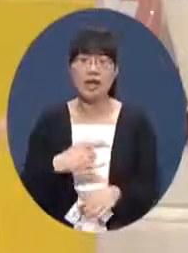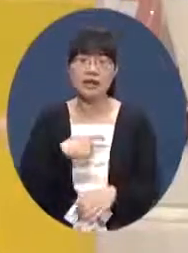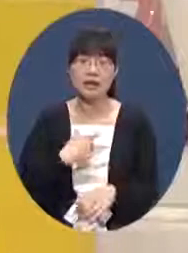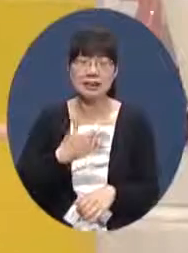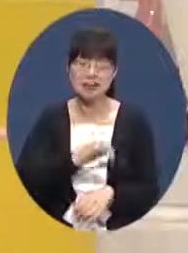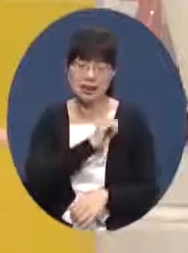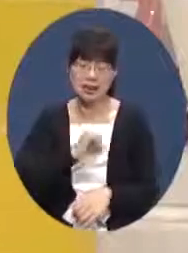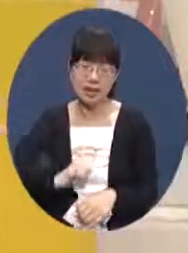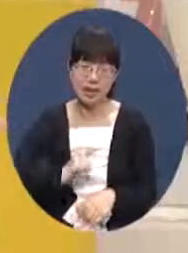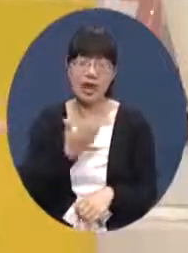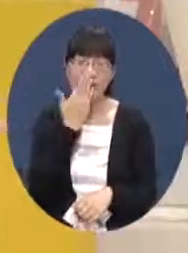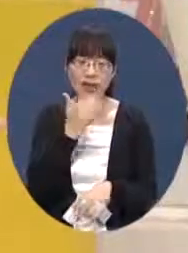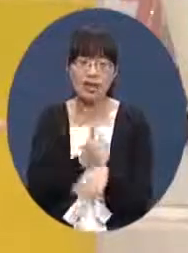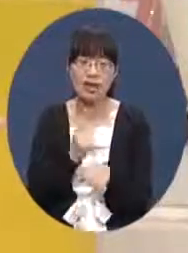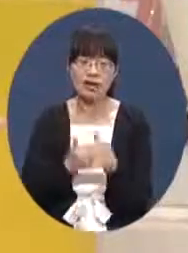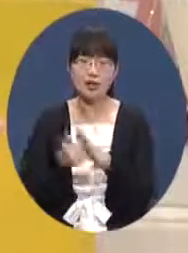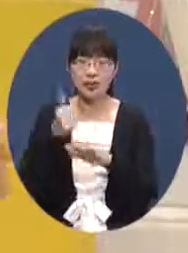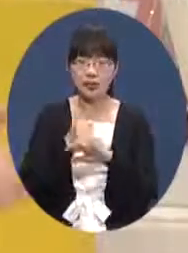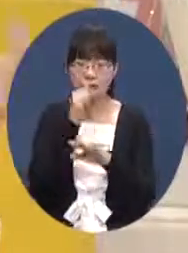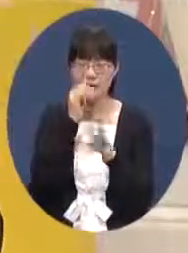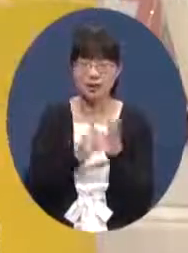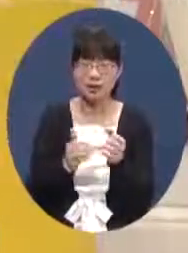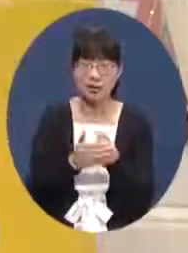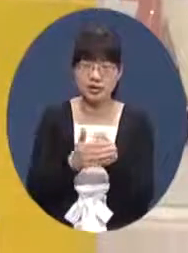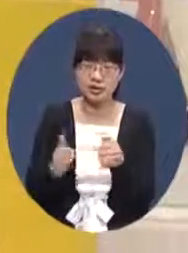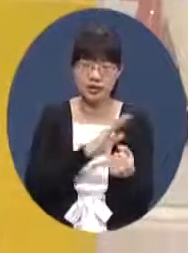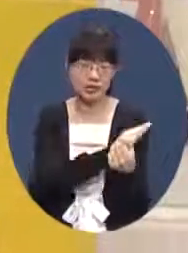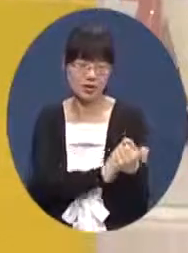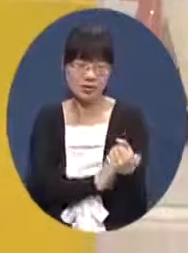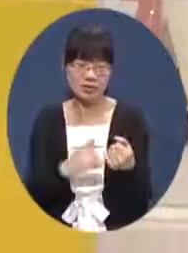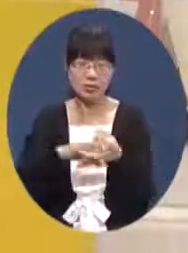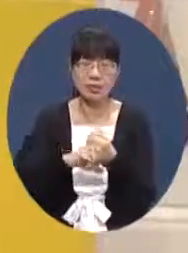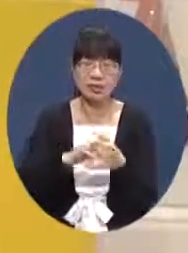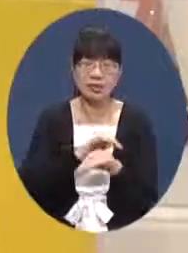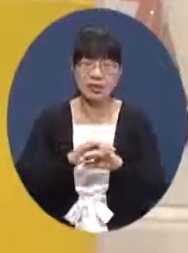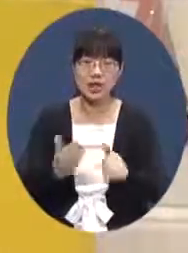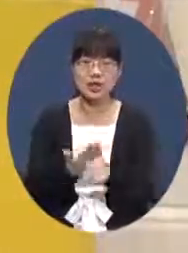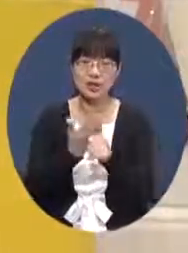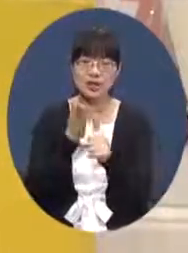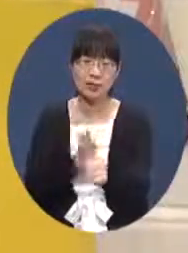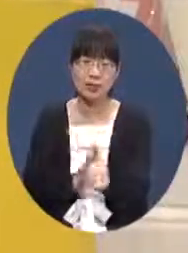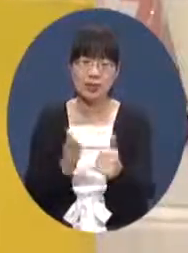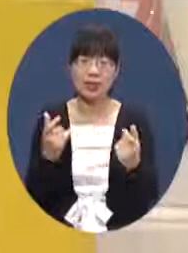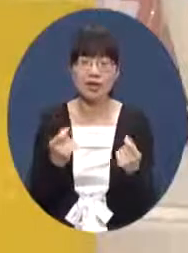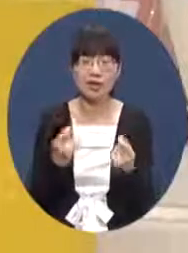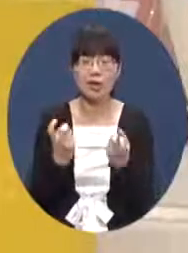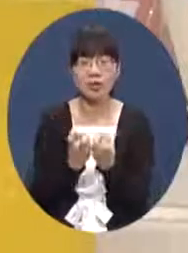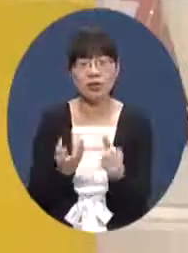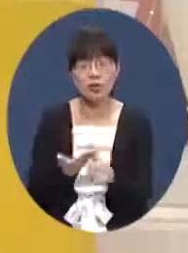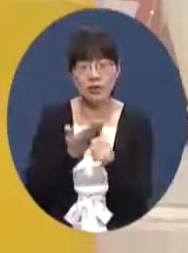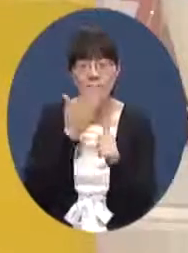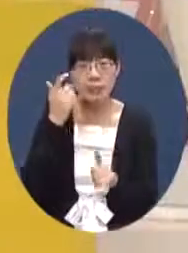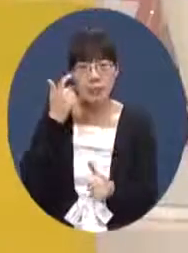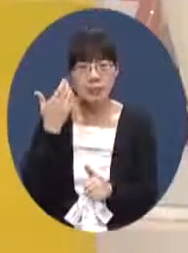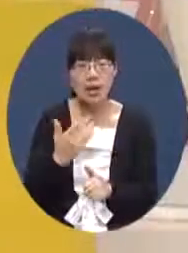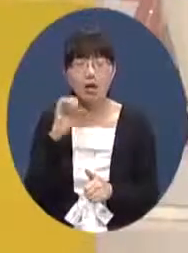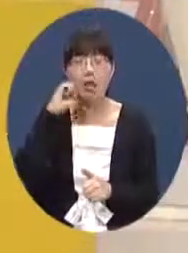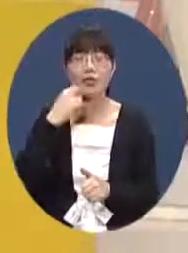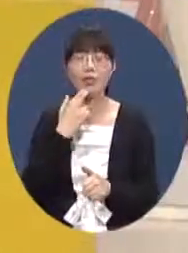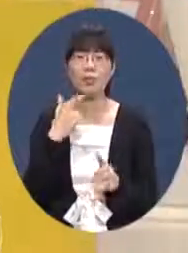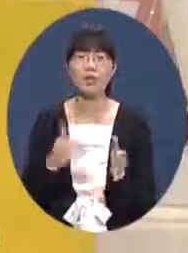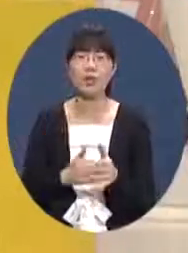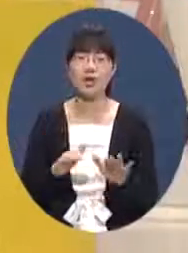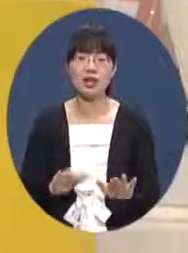뭘 해낼 수 있지 않겠어요? 성공할 수 있고. 그래서 이 능력을 반드시 잘 키워주셔야 되는데 그러면 어떻게 키워줘야 되느냐? 어렵지